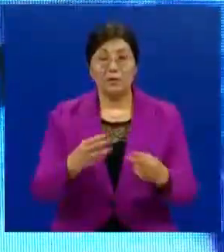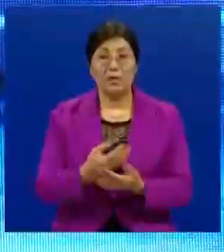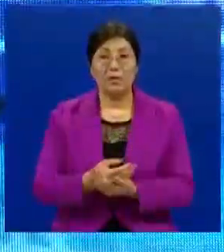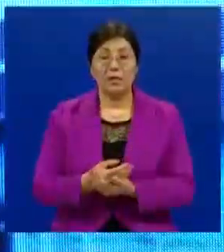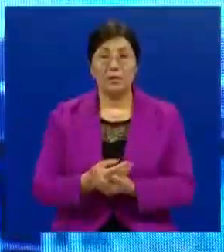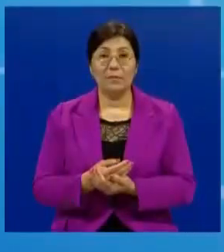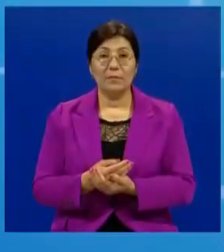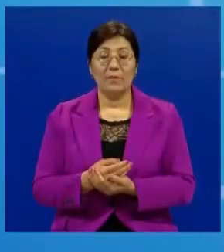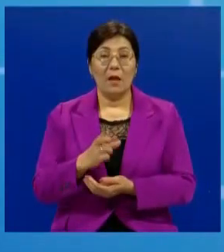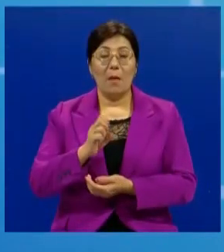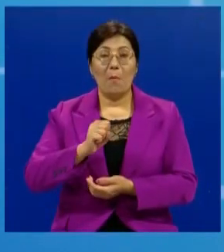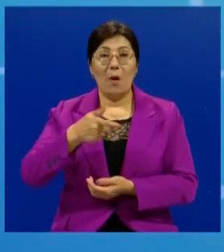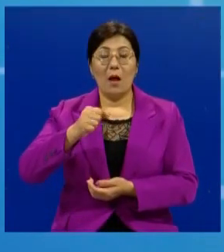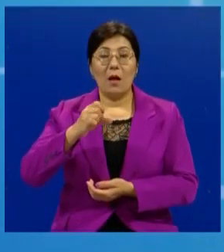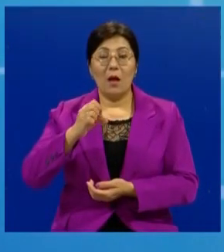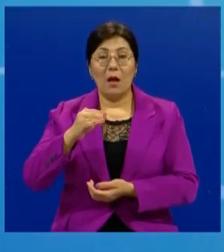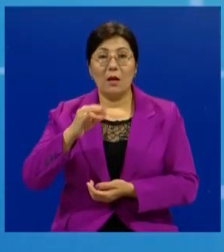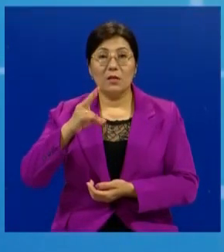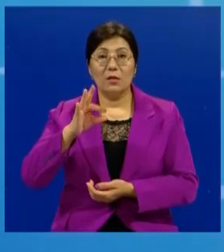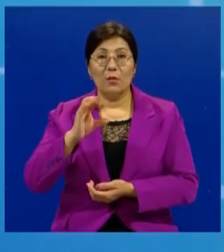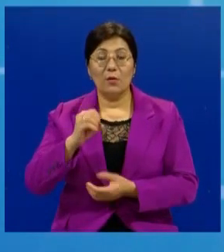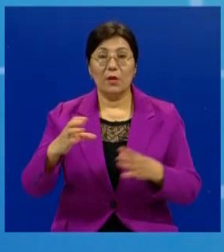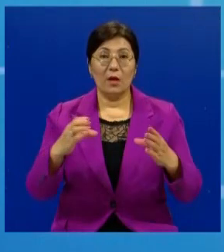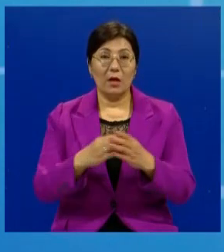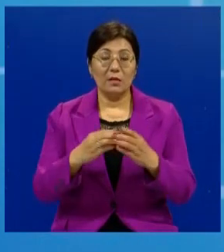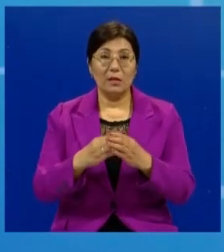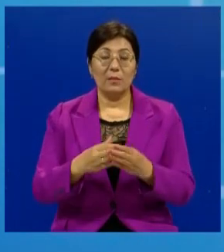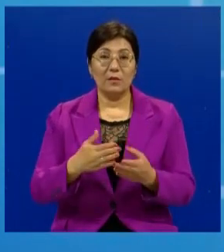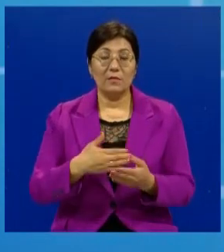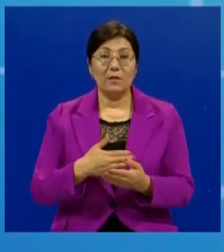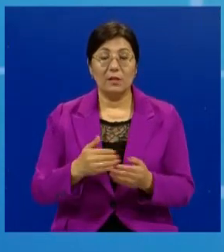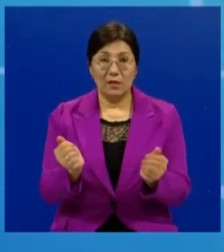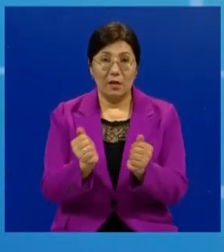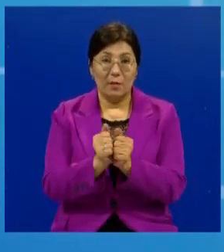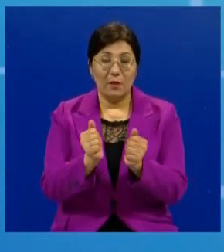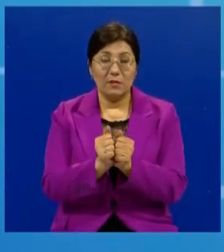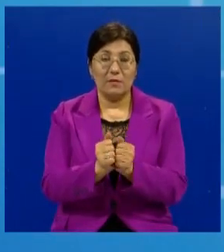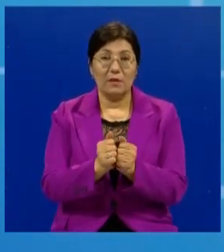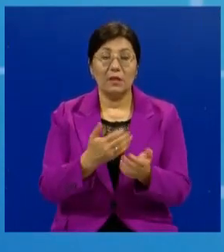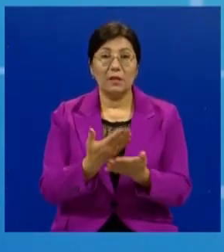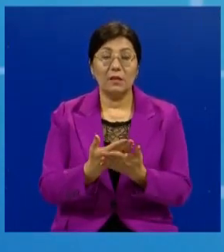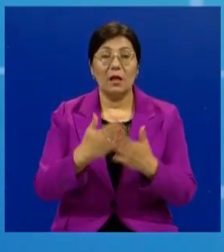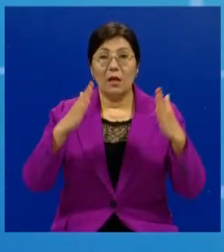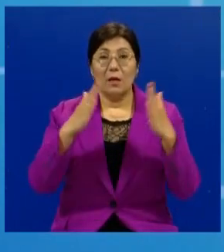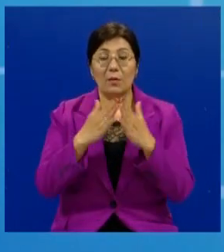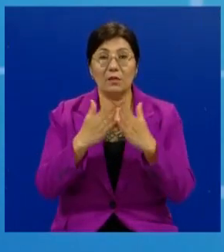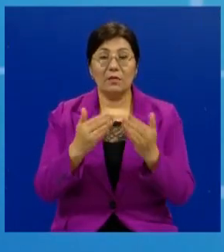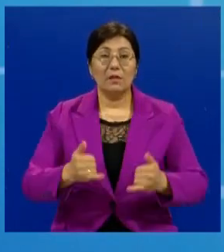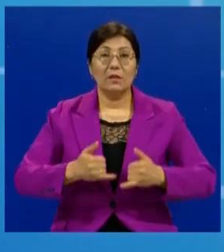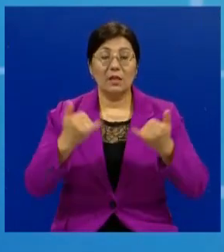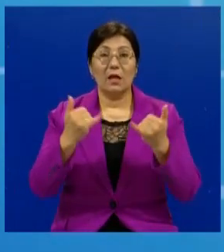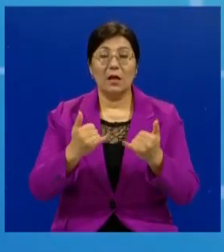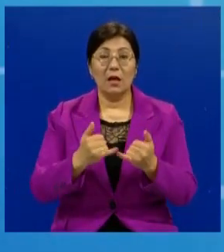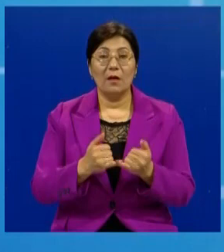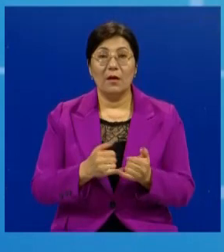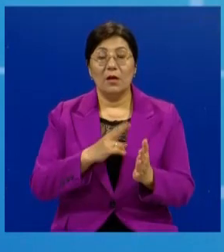от багажного отделения вокзала сюда, в сторону города. Домики специально для железнодорожников, но